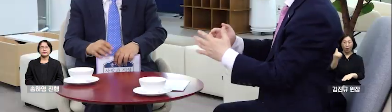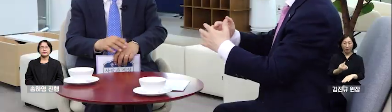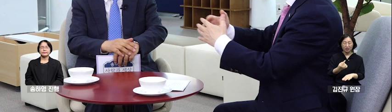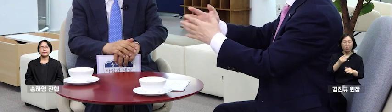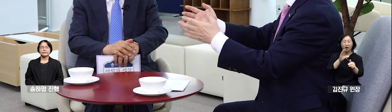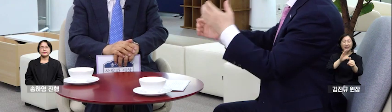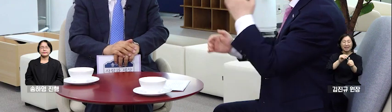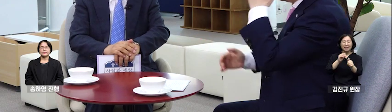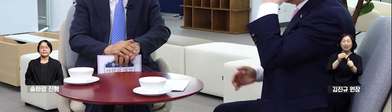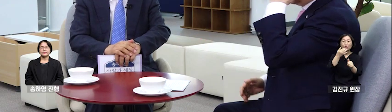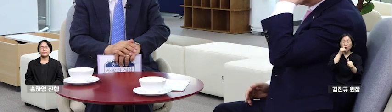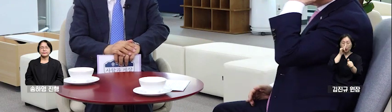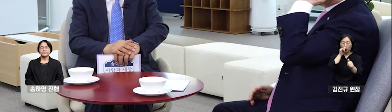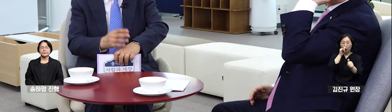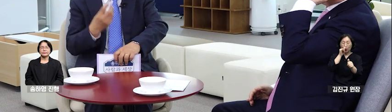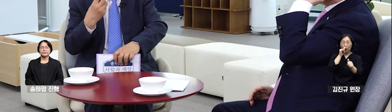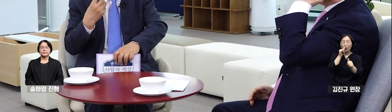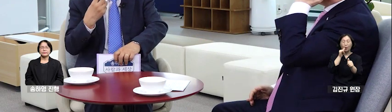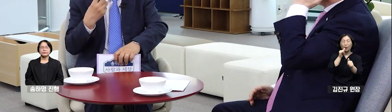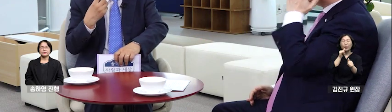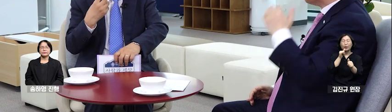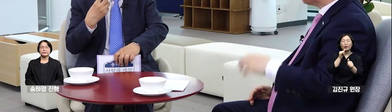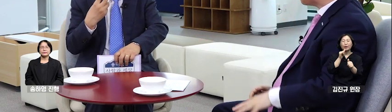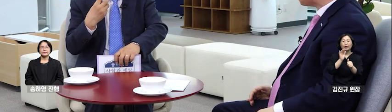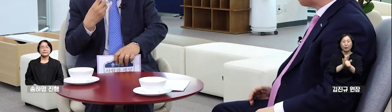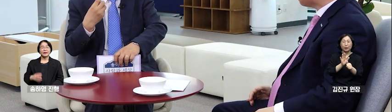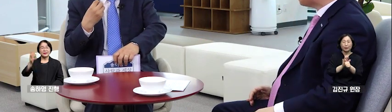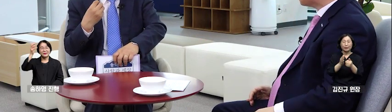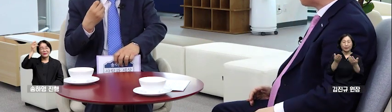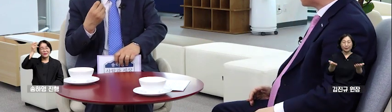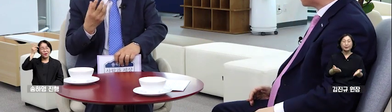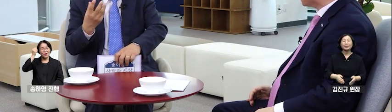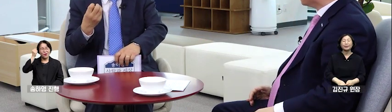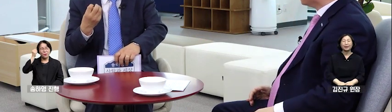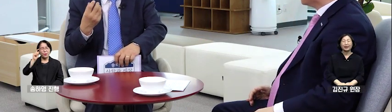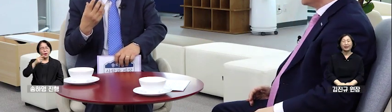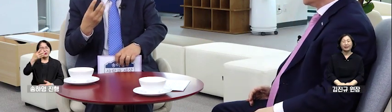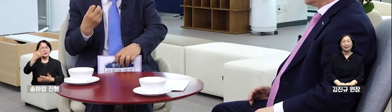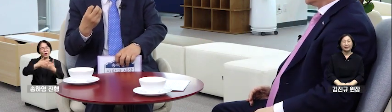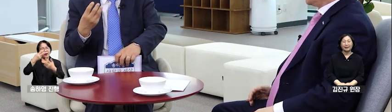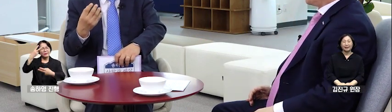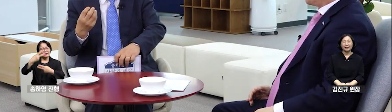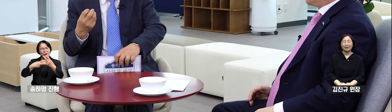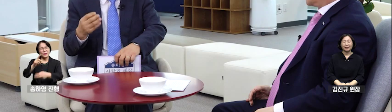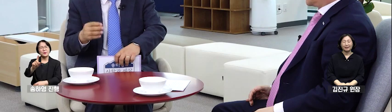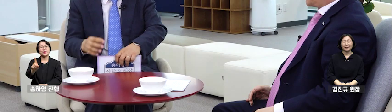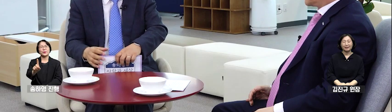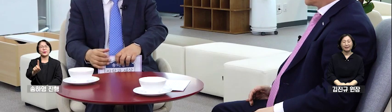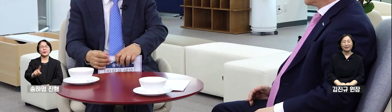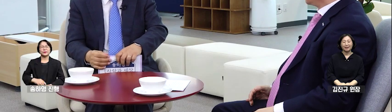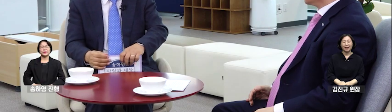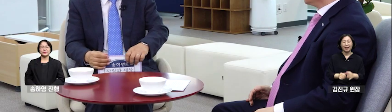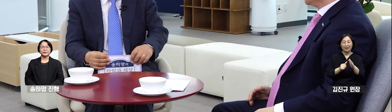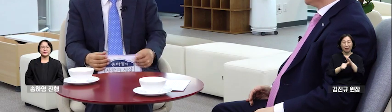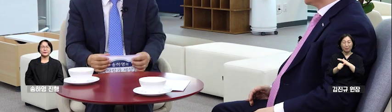그런 활동들을 저희가 하고 우리 우리가 기억할 말한 여호와 터라 뭐 소개해 우수 대표적 2개 말씀드리며